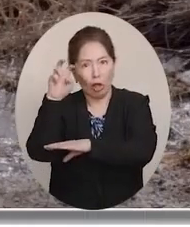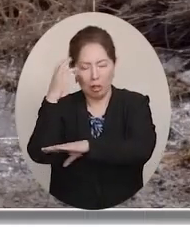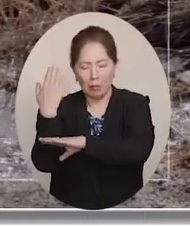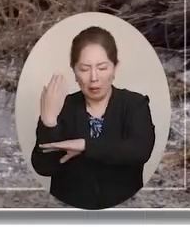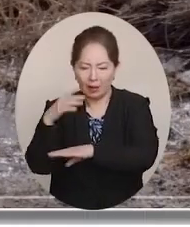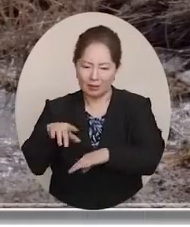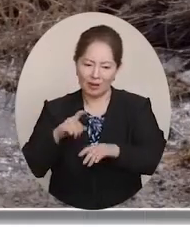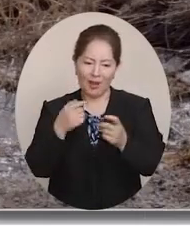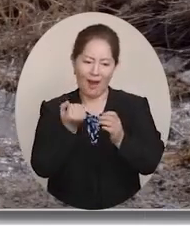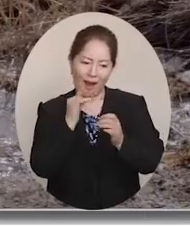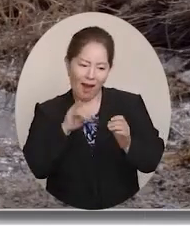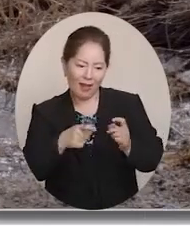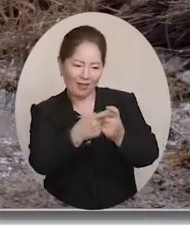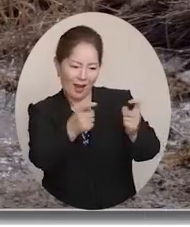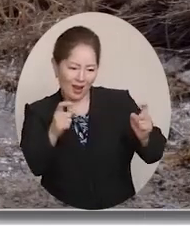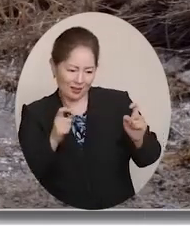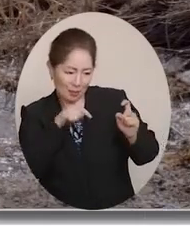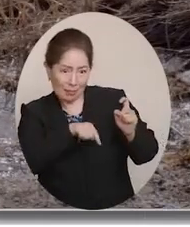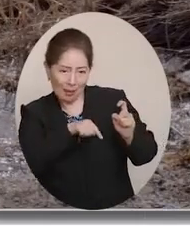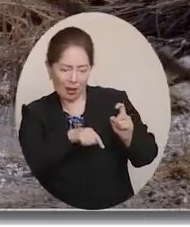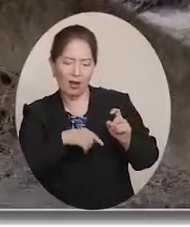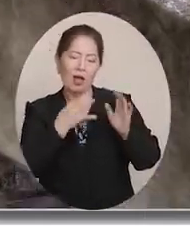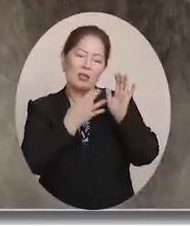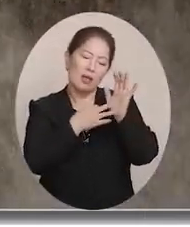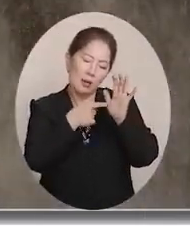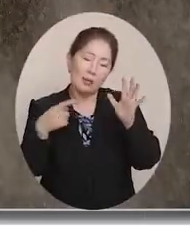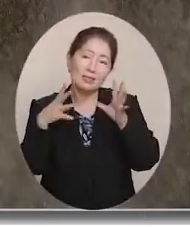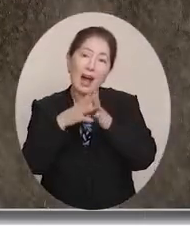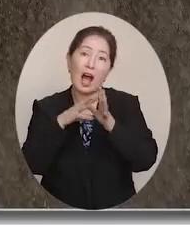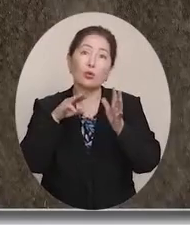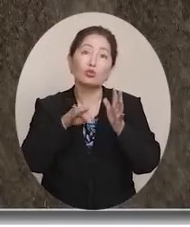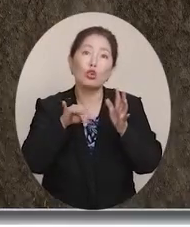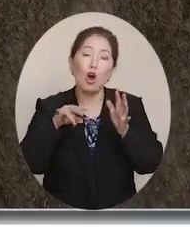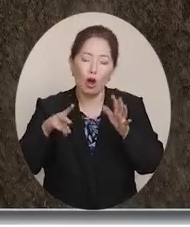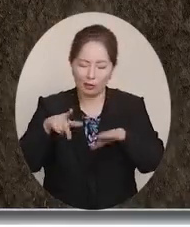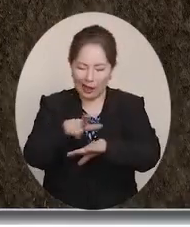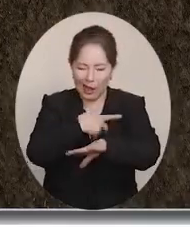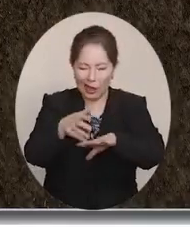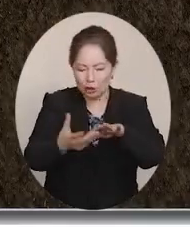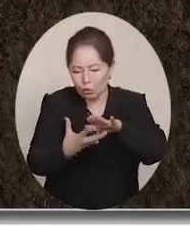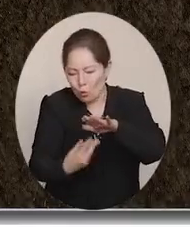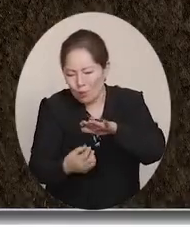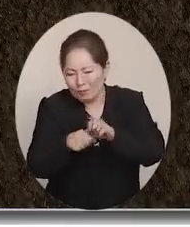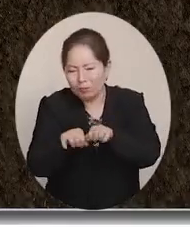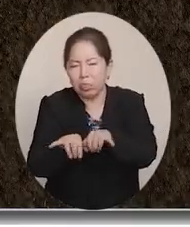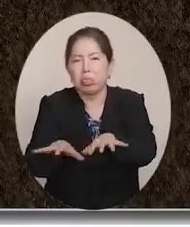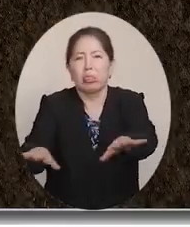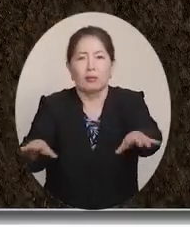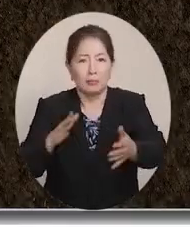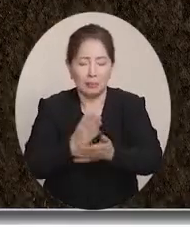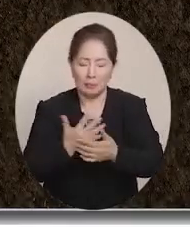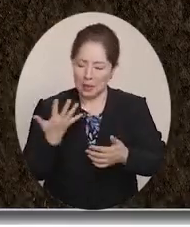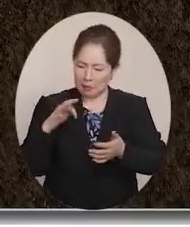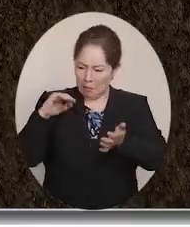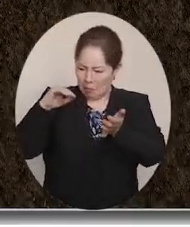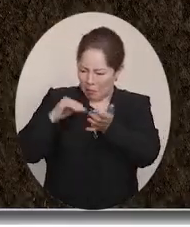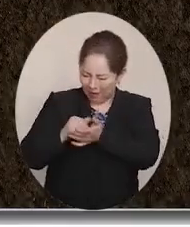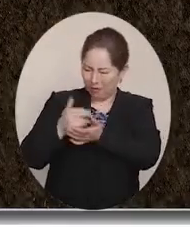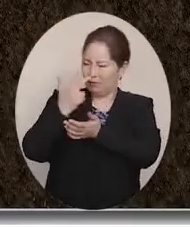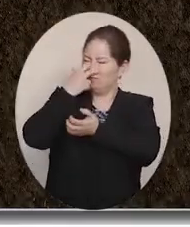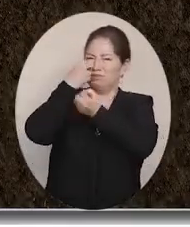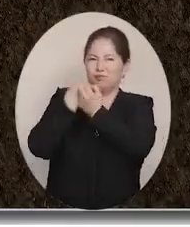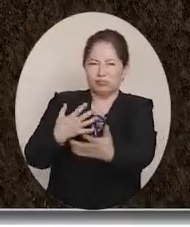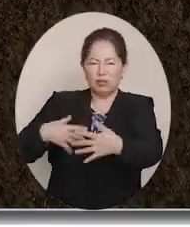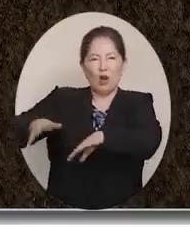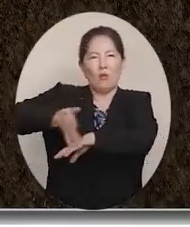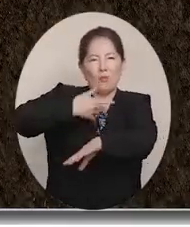айлын одоо тий хашаанд байгаа нүхэн нойл жилдээ 8-10 тонн бохирыг шууд хөрсөнд шингээд. Тэгэхээр чи 50,000 нүхэн нойл жилд ингээд маш их